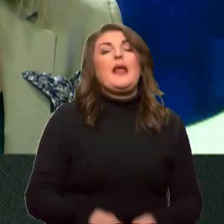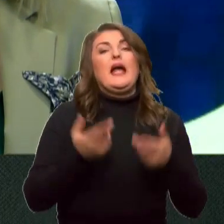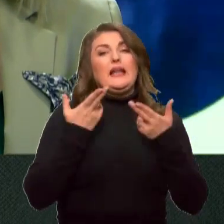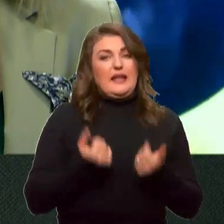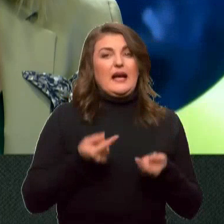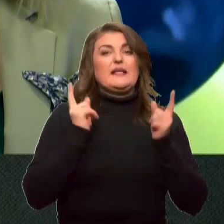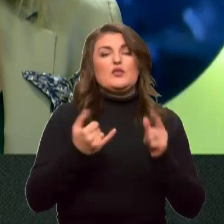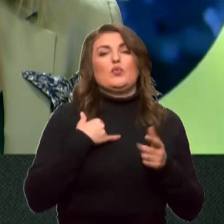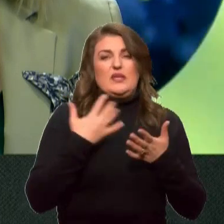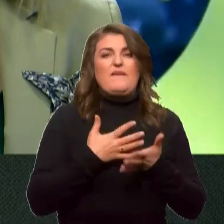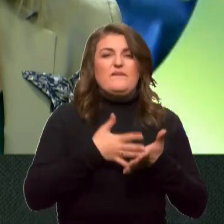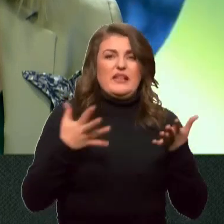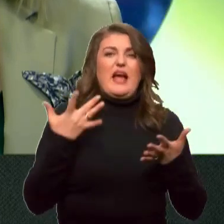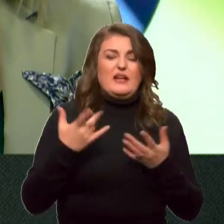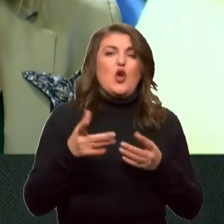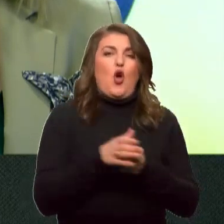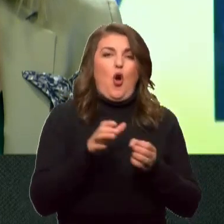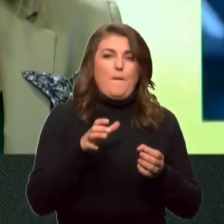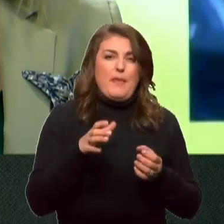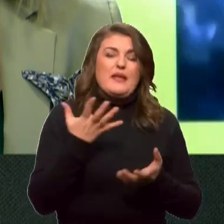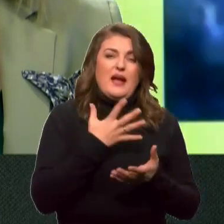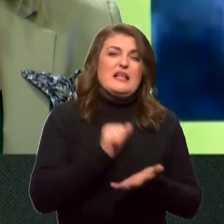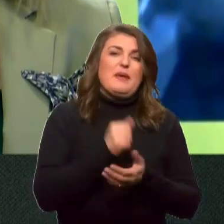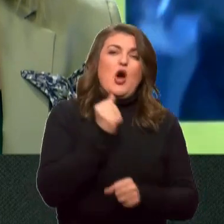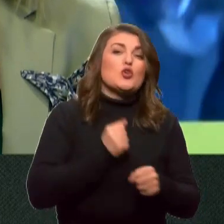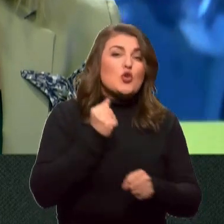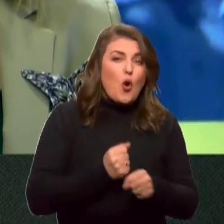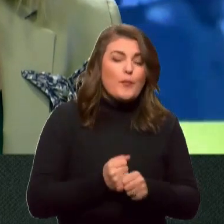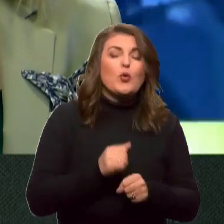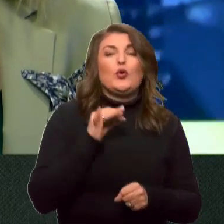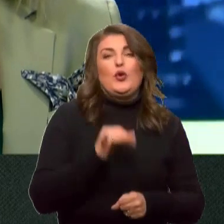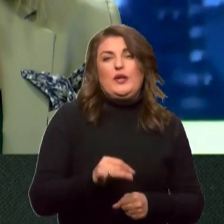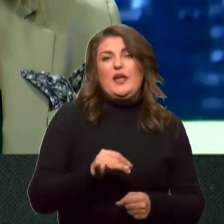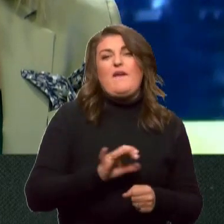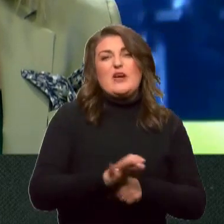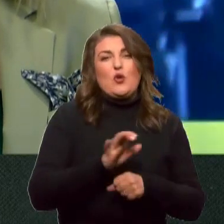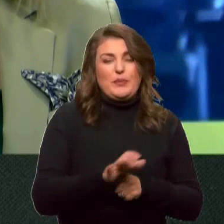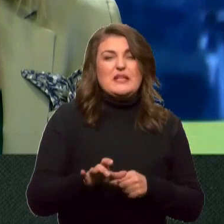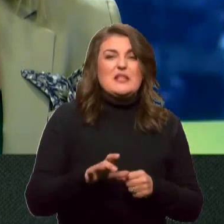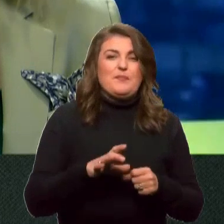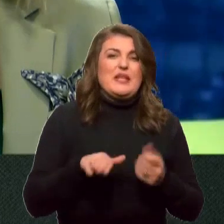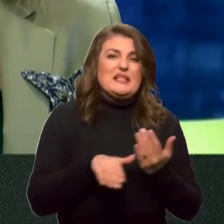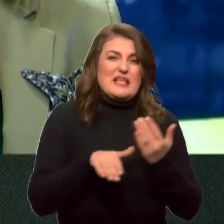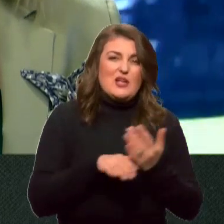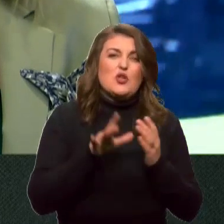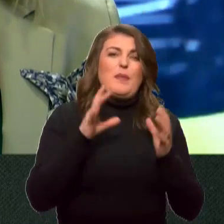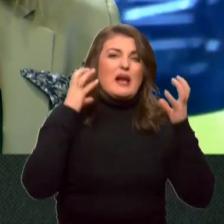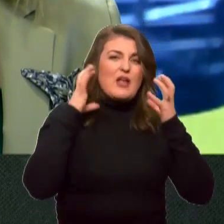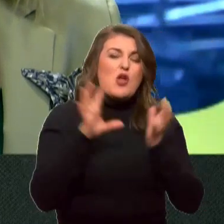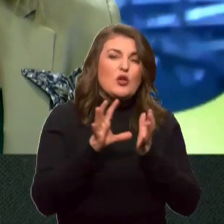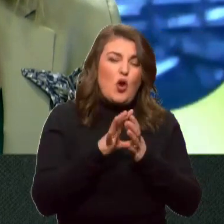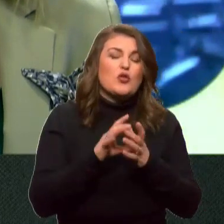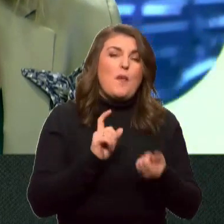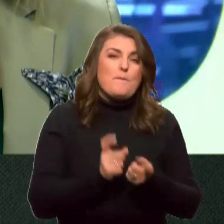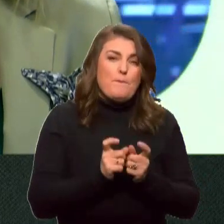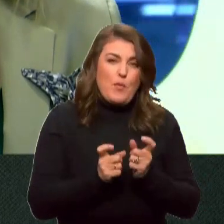Так, дійсно, у нас є велика кількість компаній, які займаються розробкою і виробництвом засобів радіоелектронної боротьби. Тому,